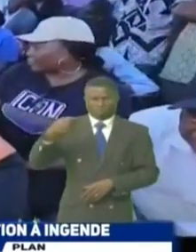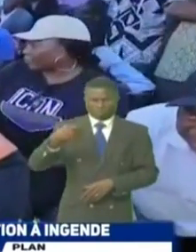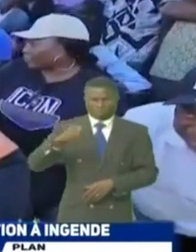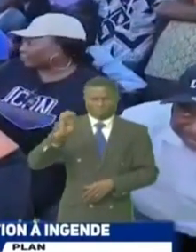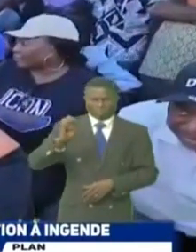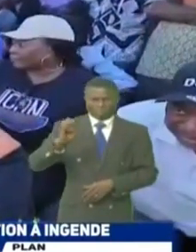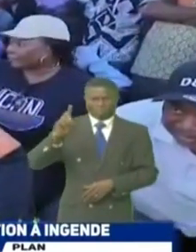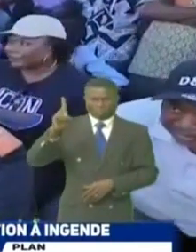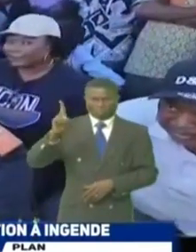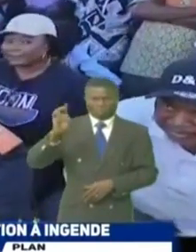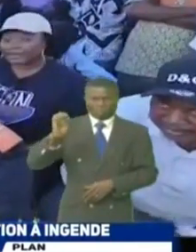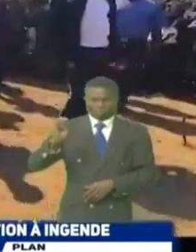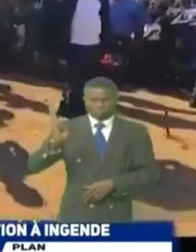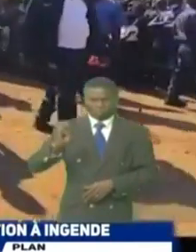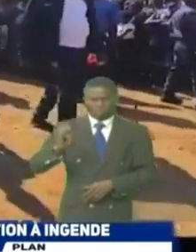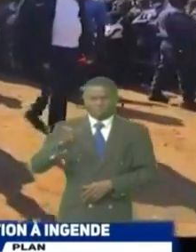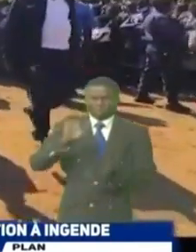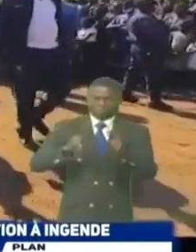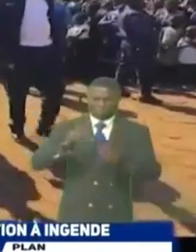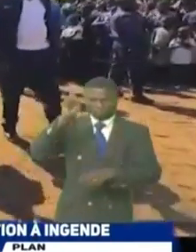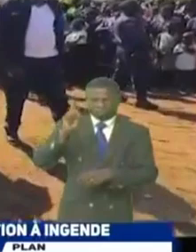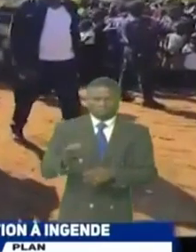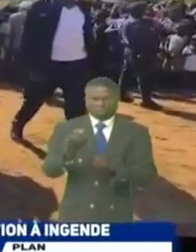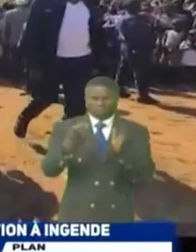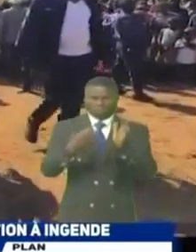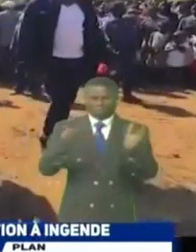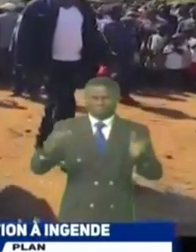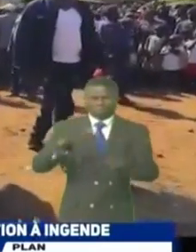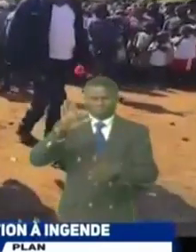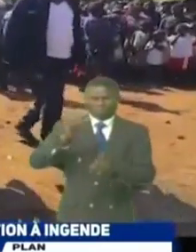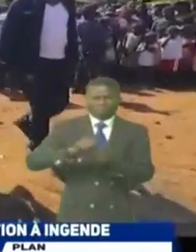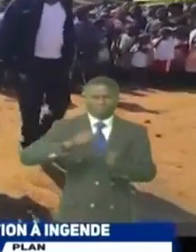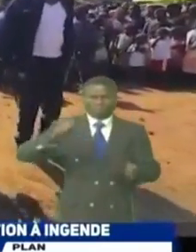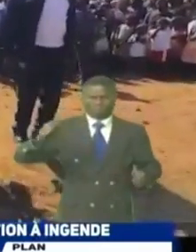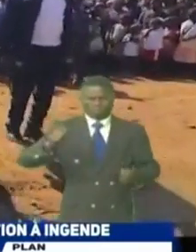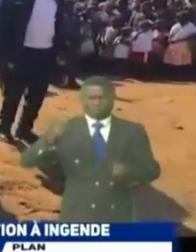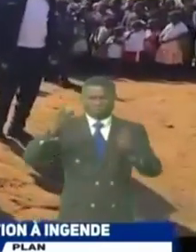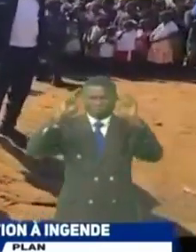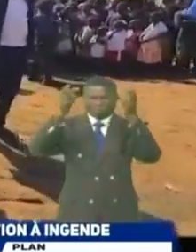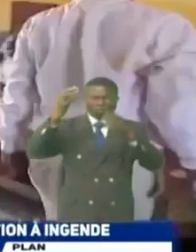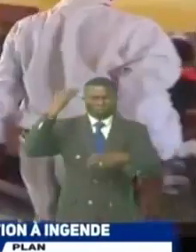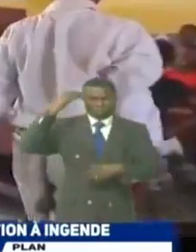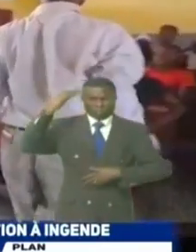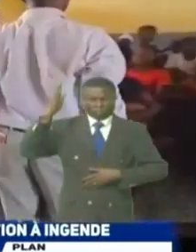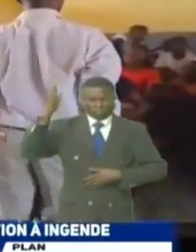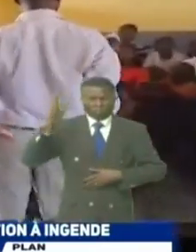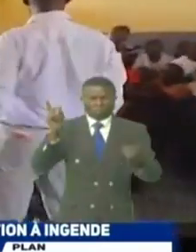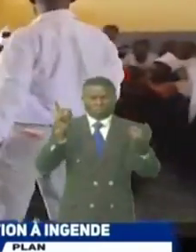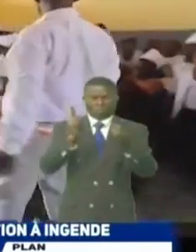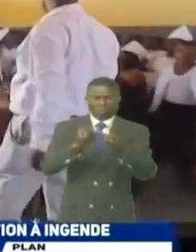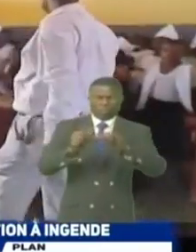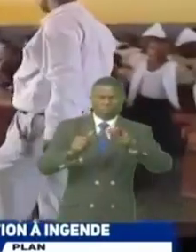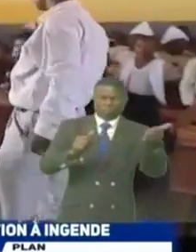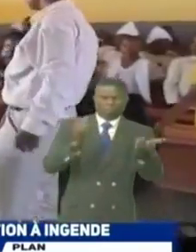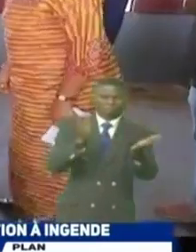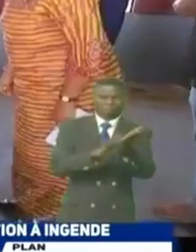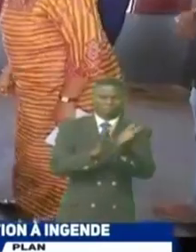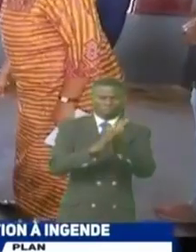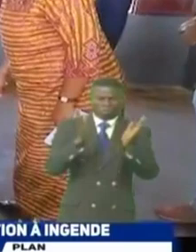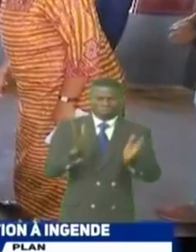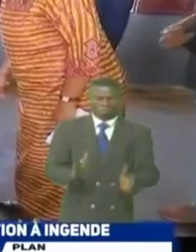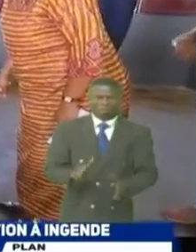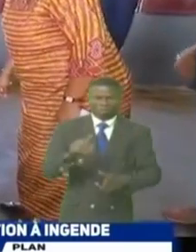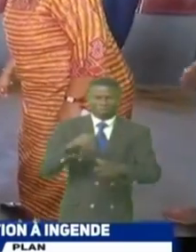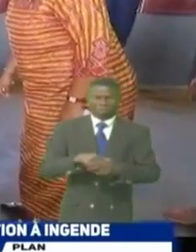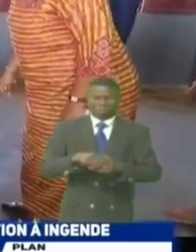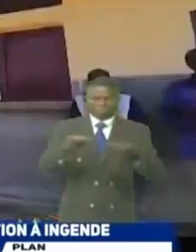Mbandaka, accompagnée du ministre provincial du Plan, Henri Baleka. La rencontre avec d'autres écoliers a eu lieu dans